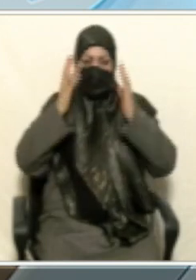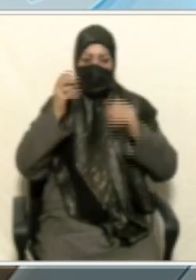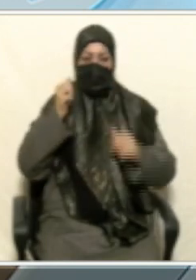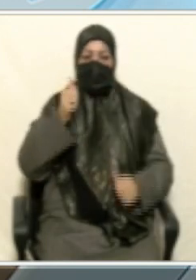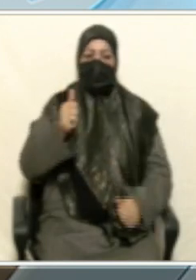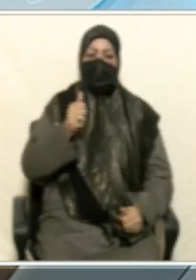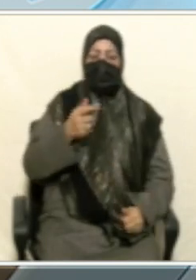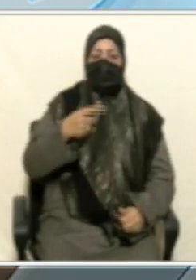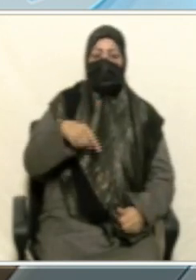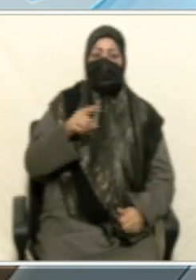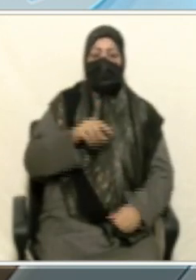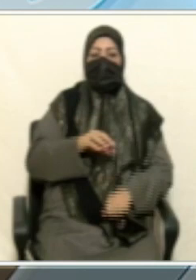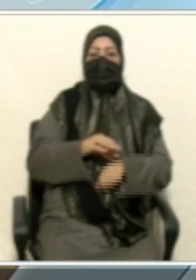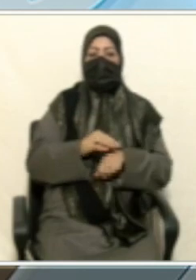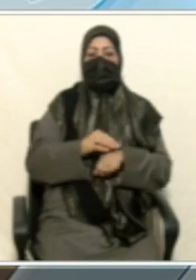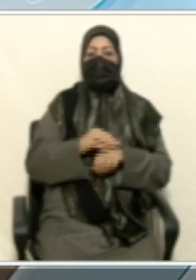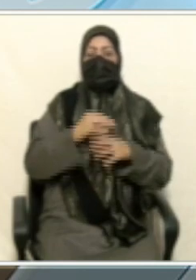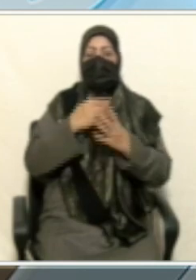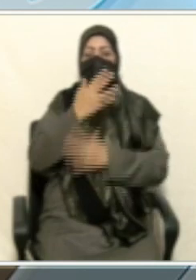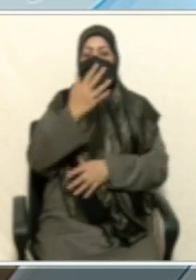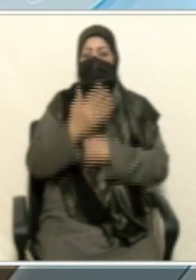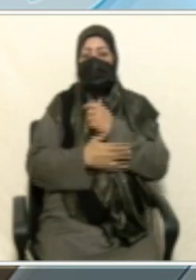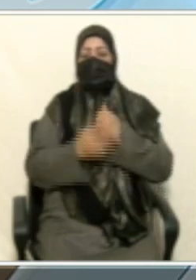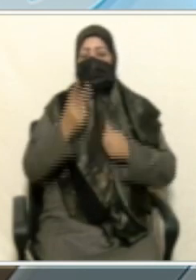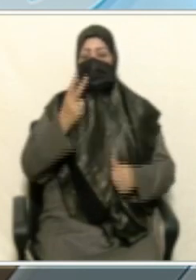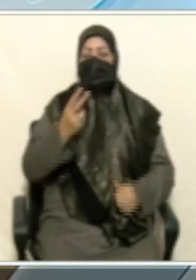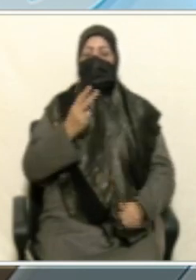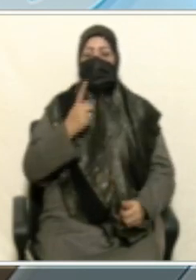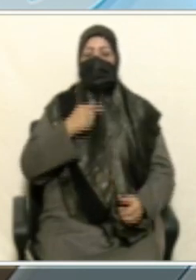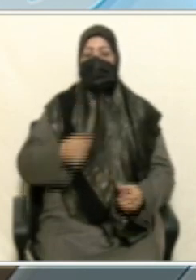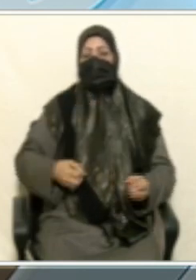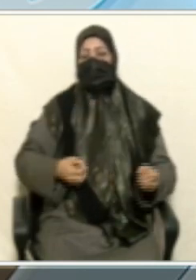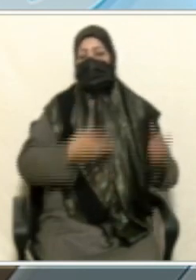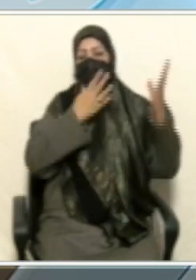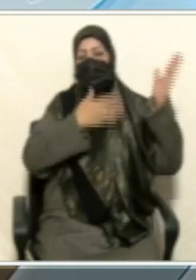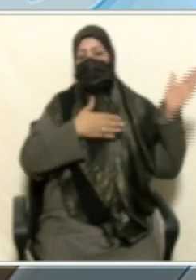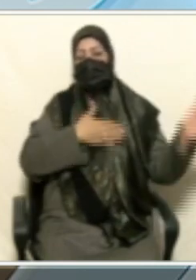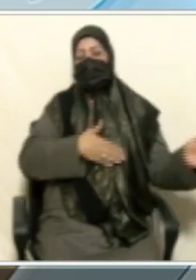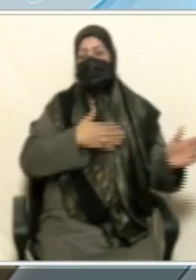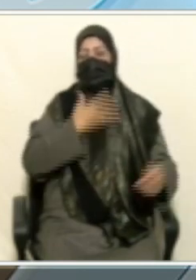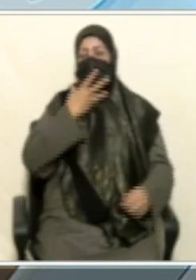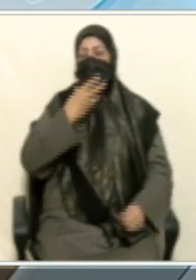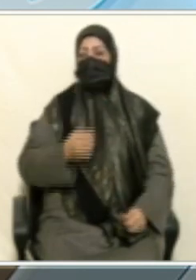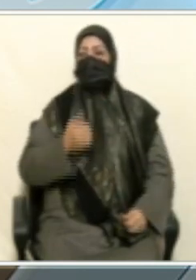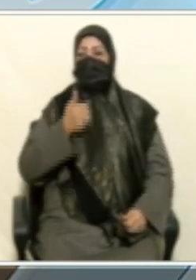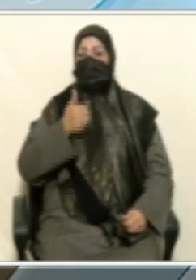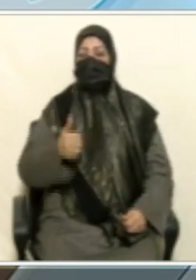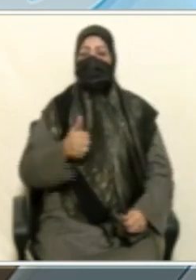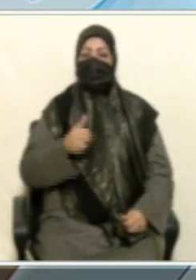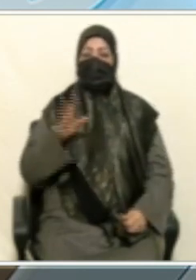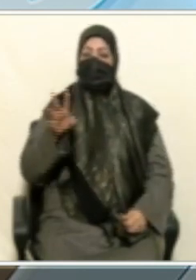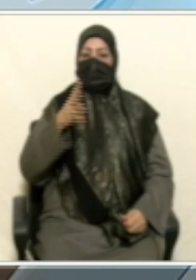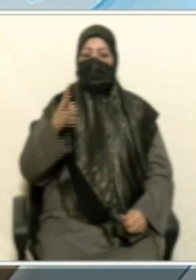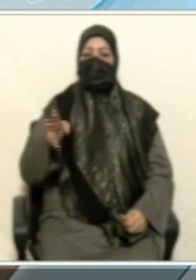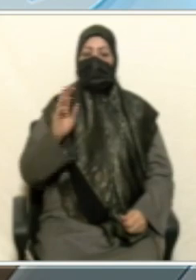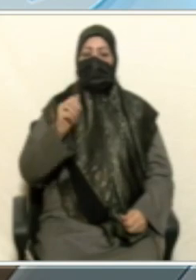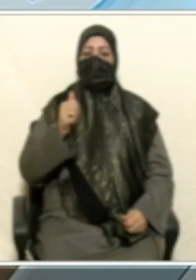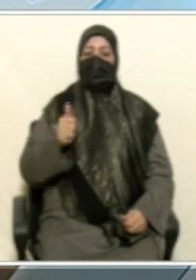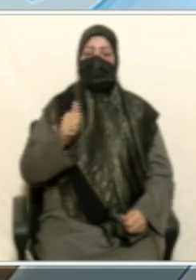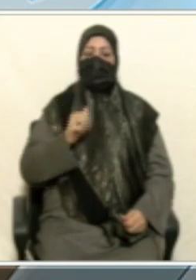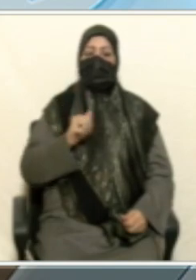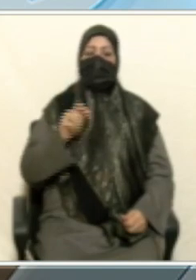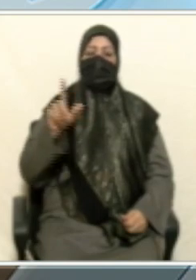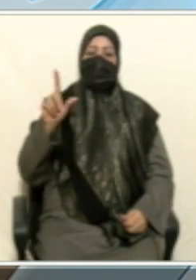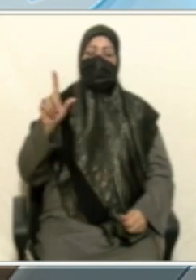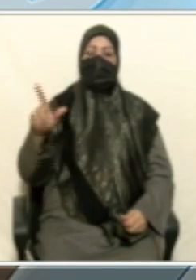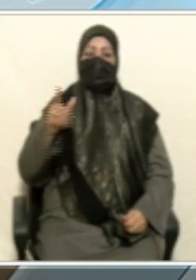يصلي ركعتين هذا أمر طيب مبارك وليس فيه من الخطأ شيء، بل من أنكر عليك هو الذي قد أخطأ.